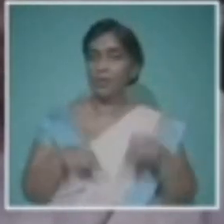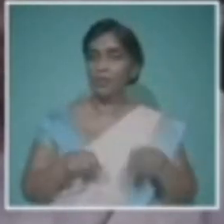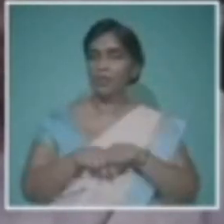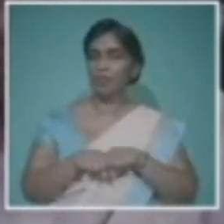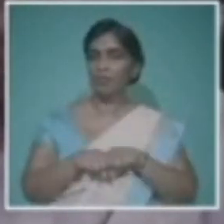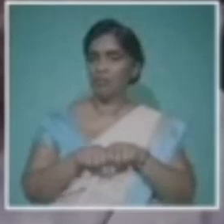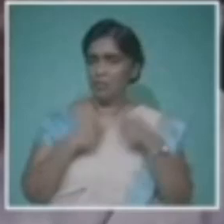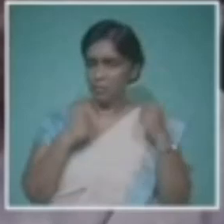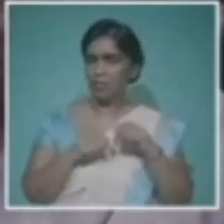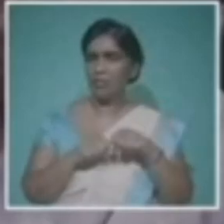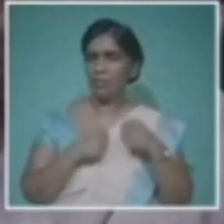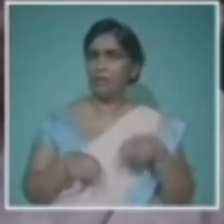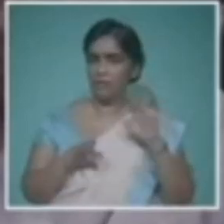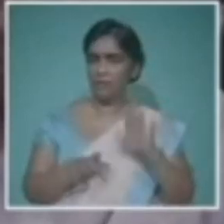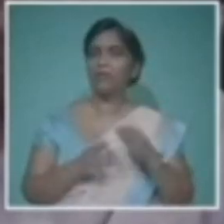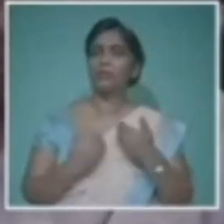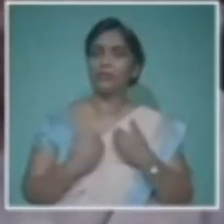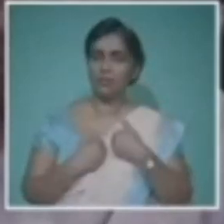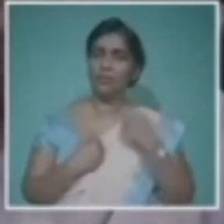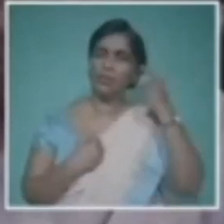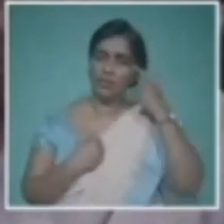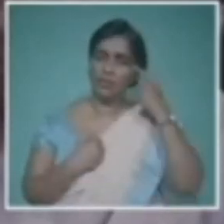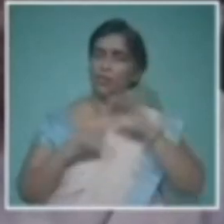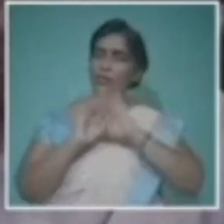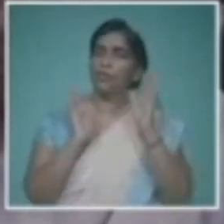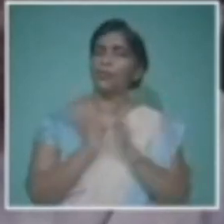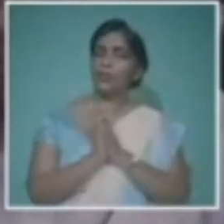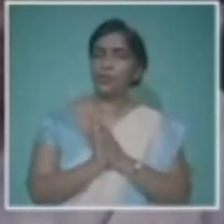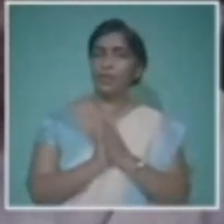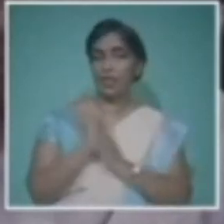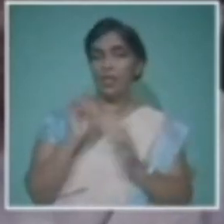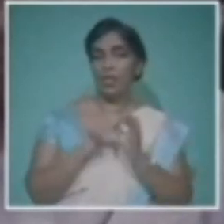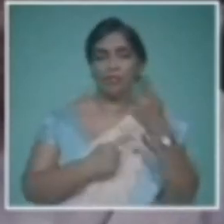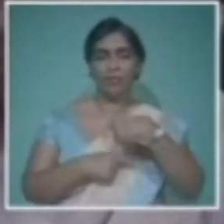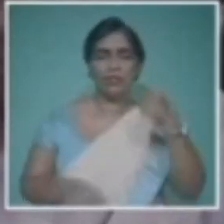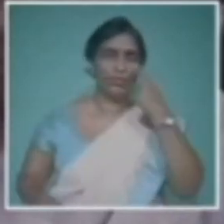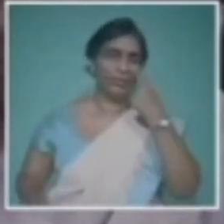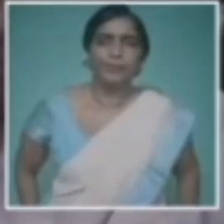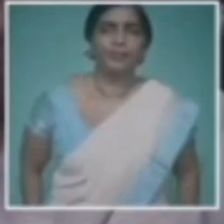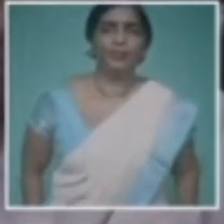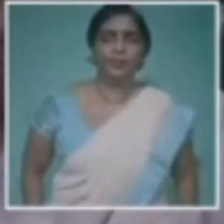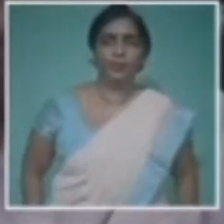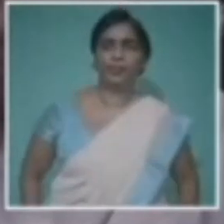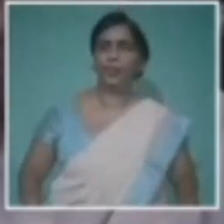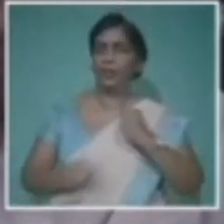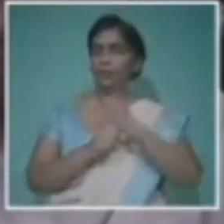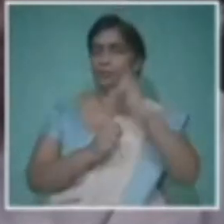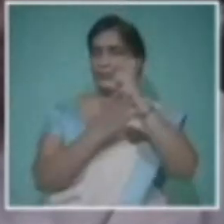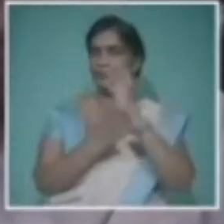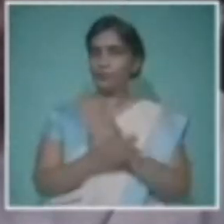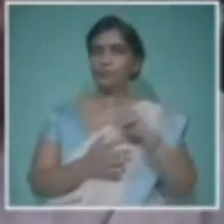උල්ලංඝනය වී තිබීම ගැන මම හිතනවා සමස්ත මහජන නියෝජිතයන් කනගාටුවට පත්විය යුතුයි. ආණ්ඩු ක්‍රම